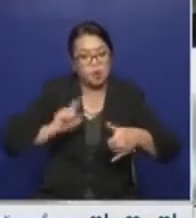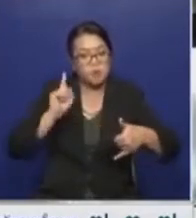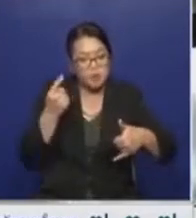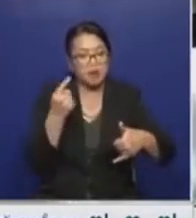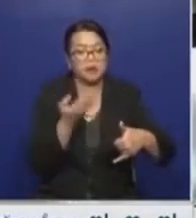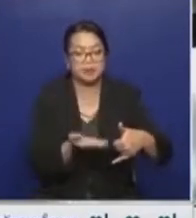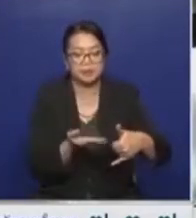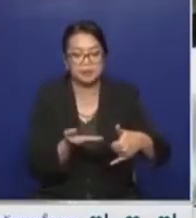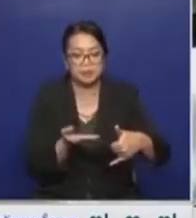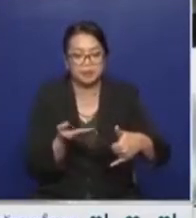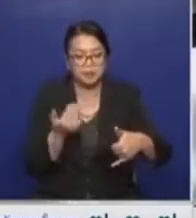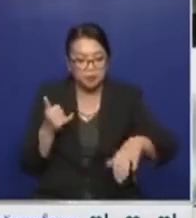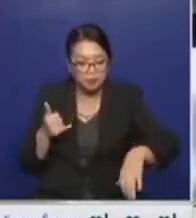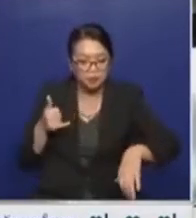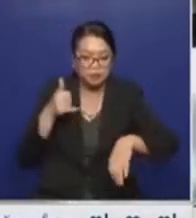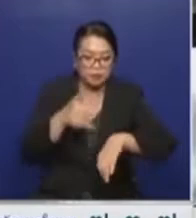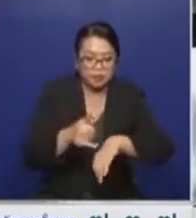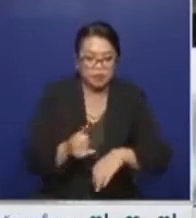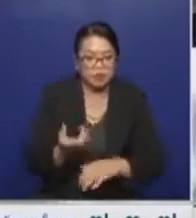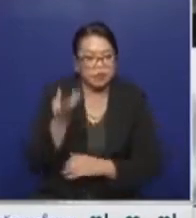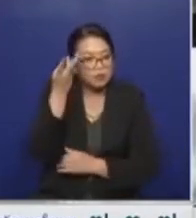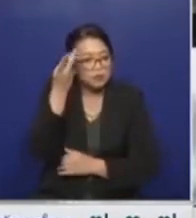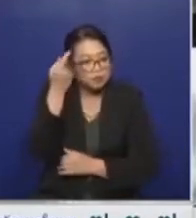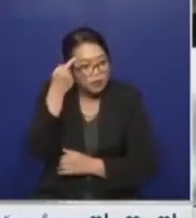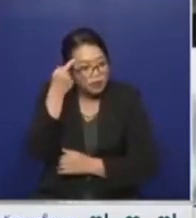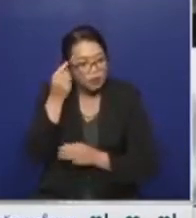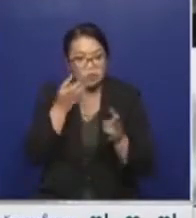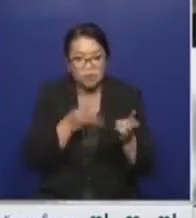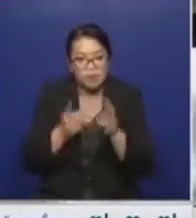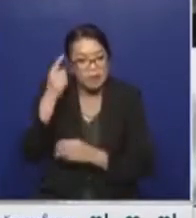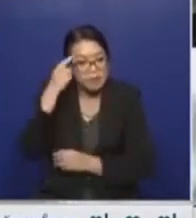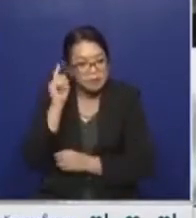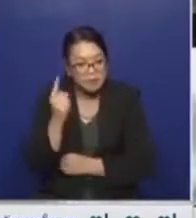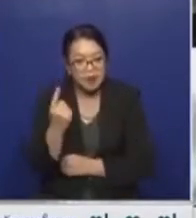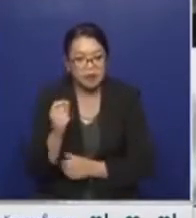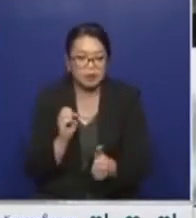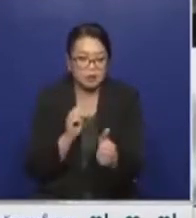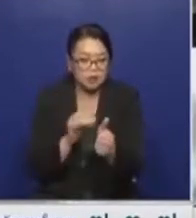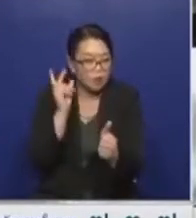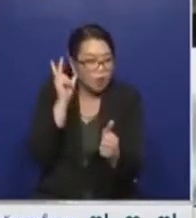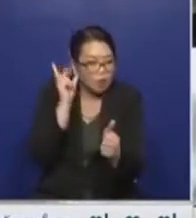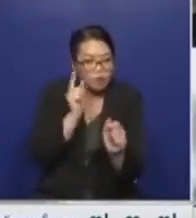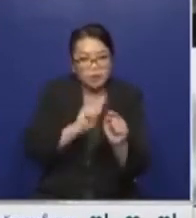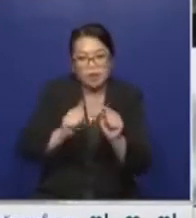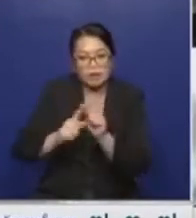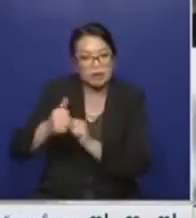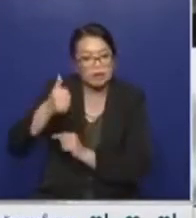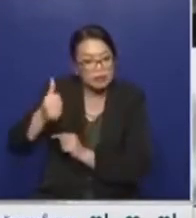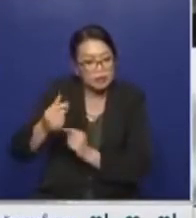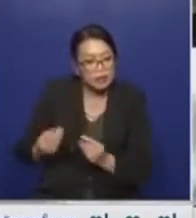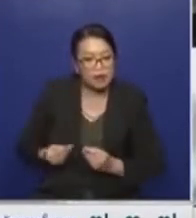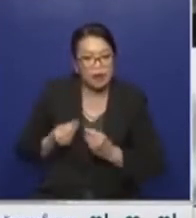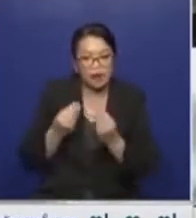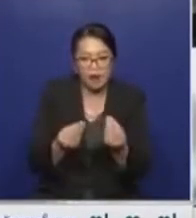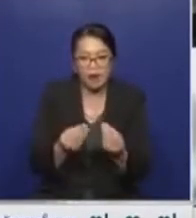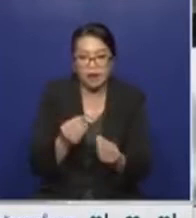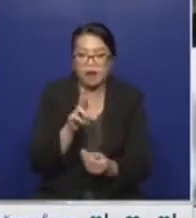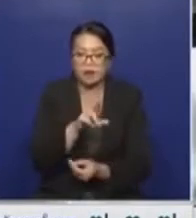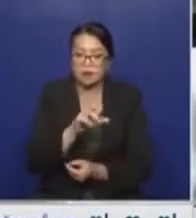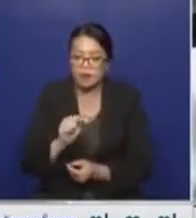ต้องเสนอแนวคิดนำเสนอข้อมูลให้กับสภาแห่งนี้ได้พิจาร